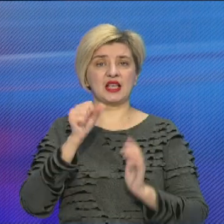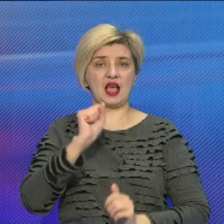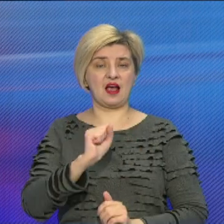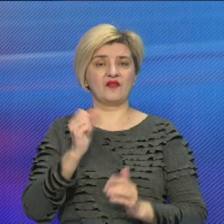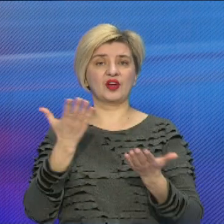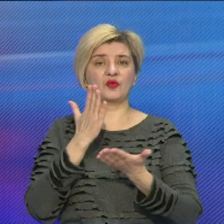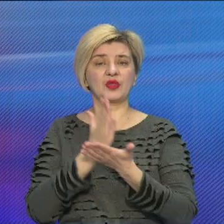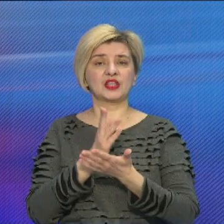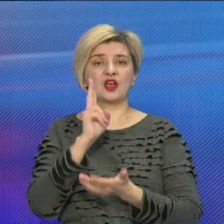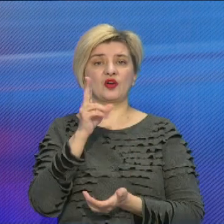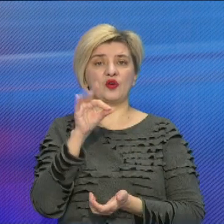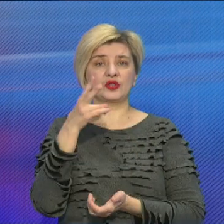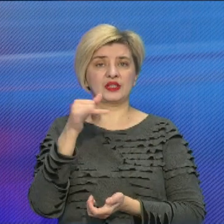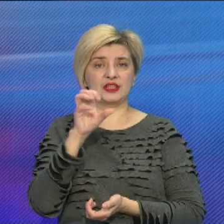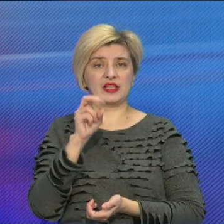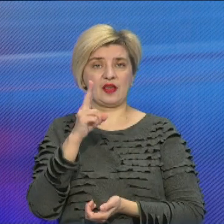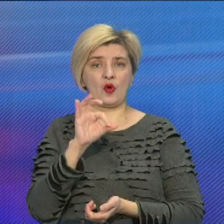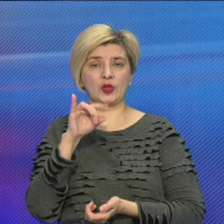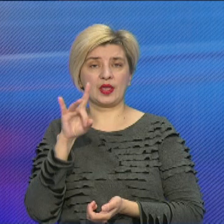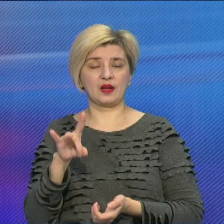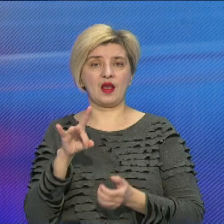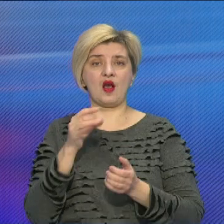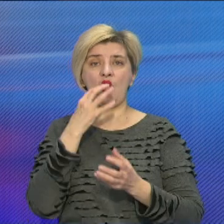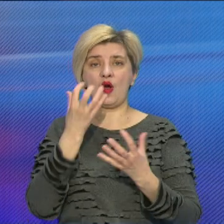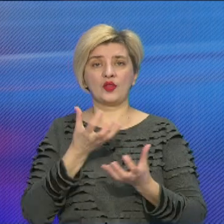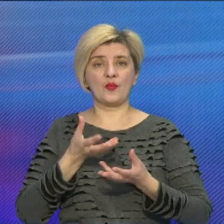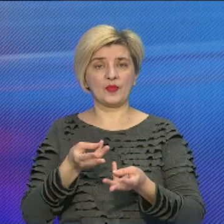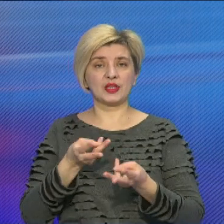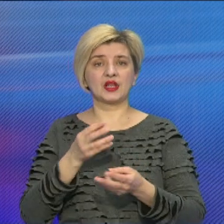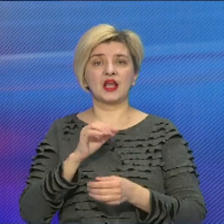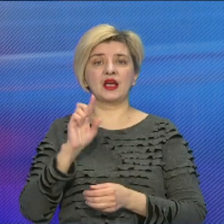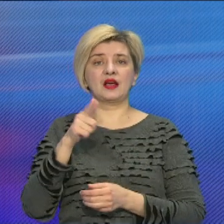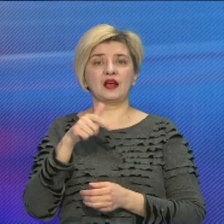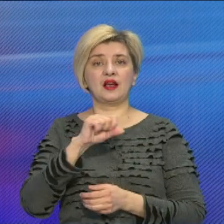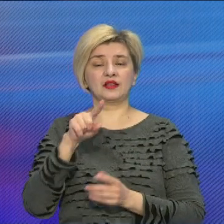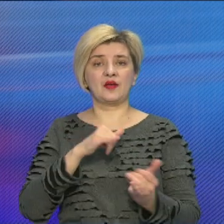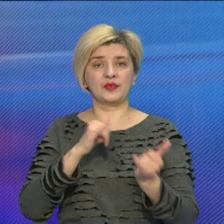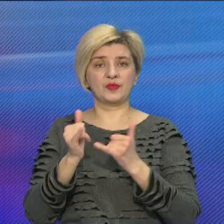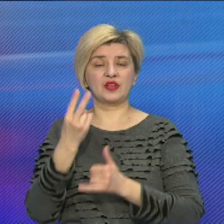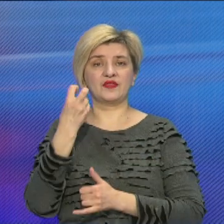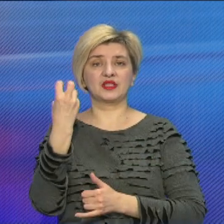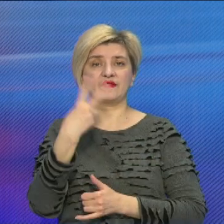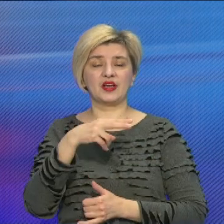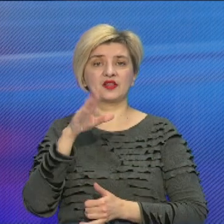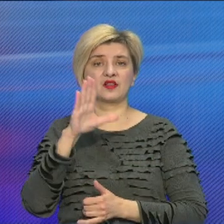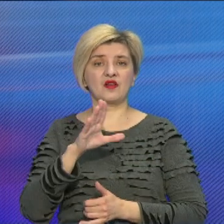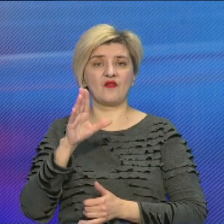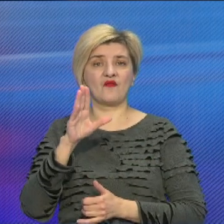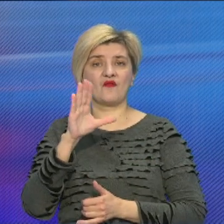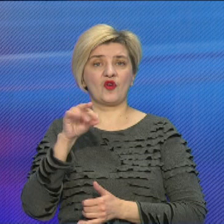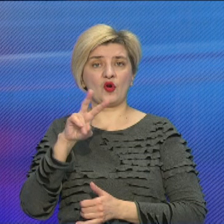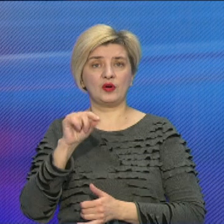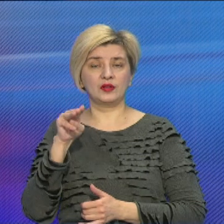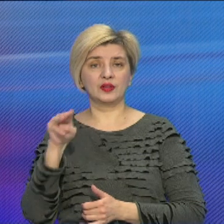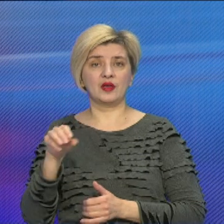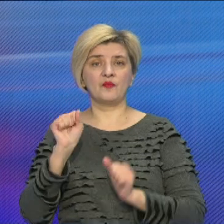и отопитель автономный. Самое главное – газообеспечение, 220 вольт выведены. Мы можем подключать современное